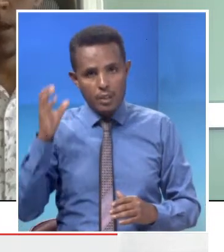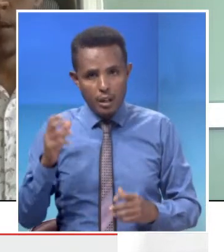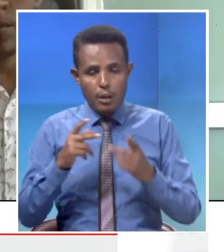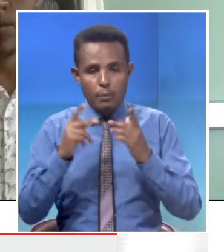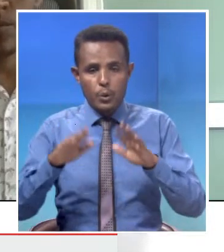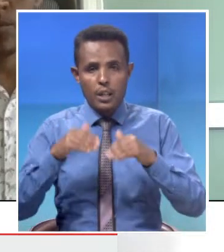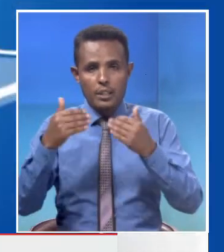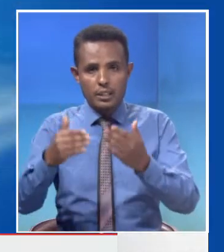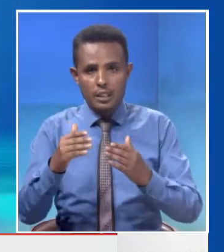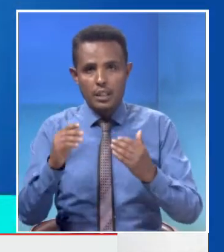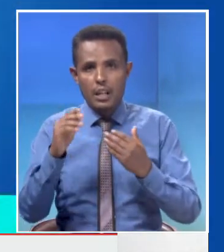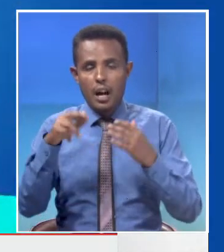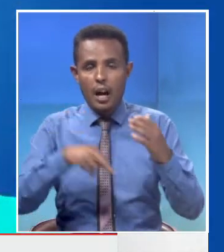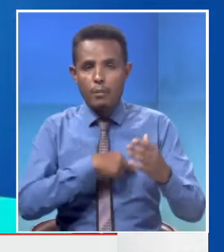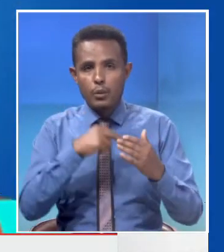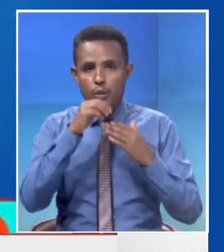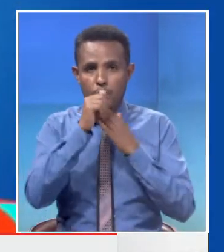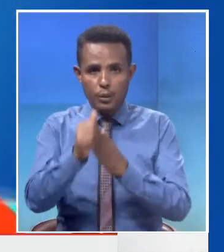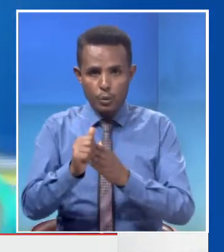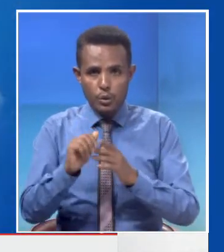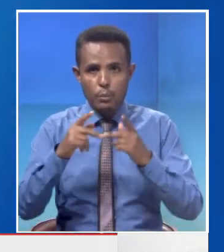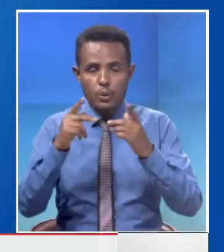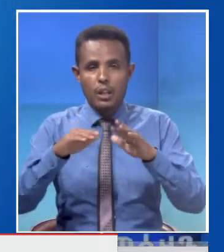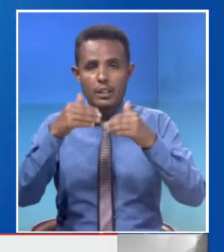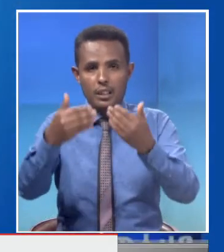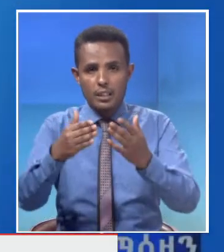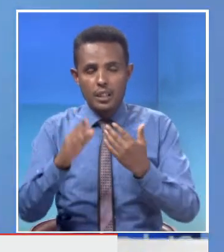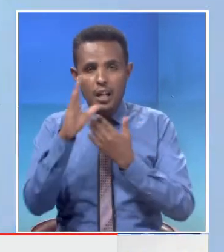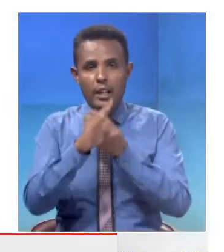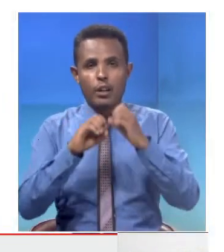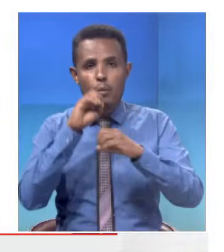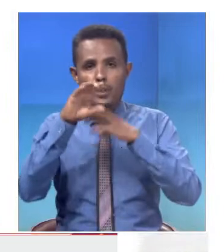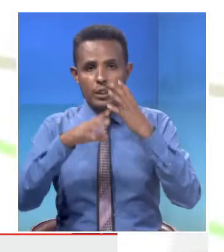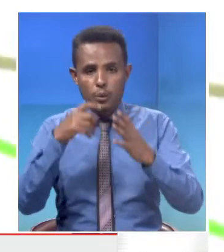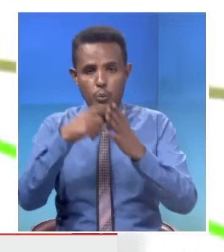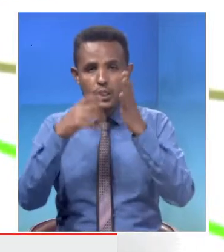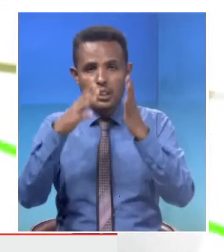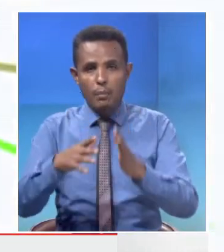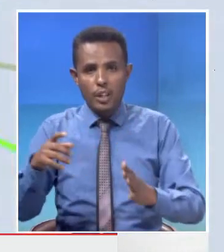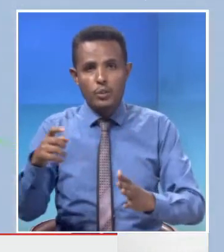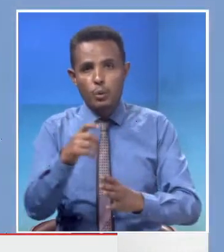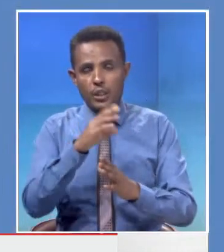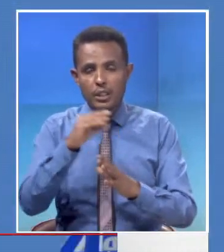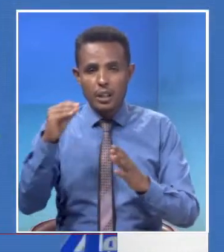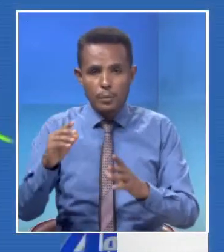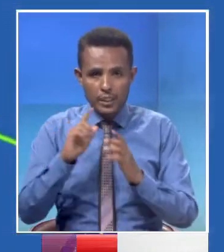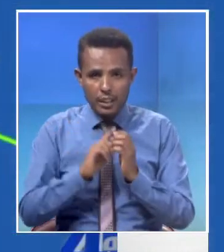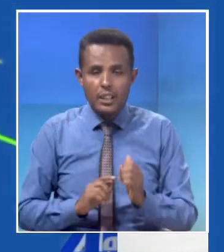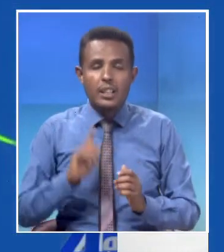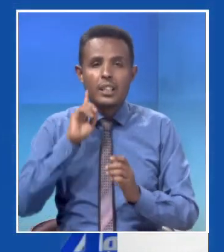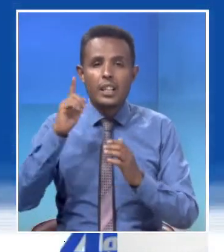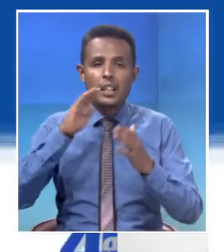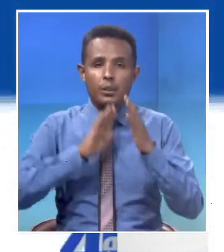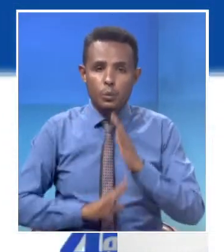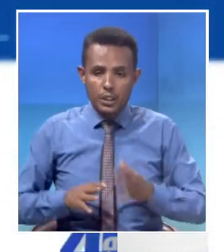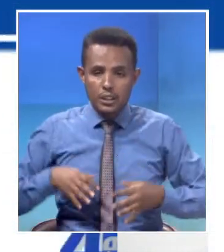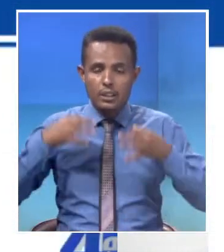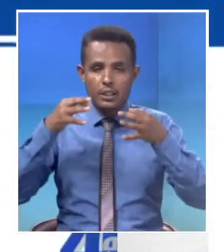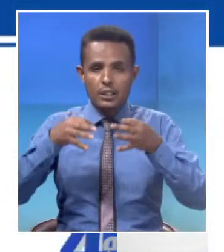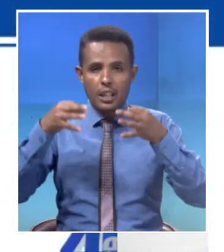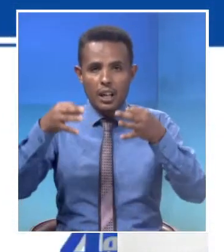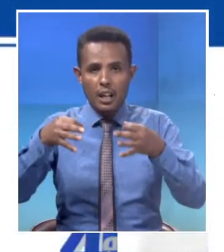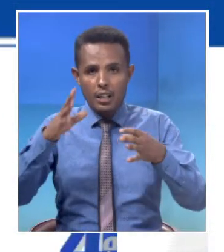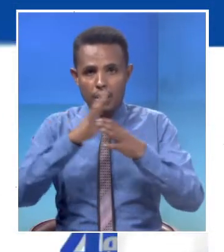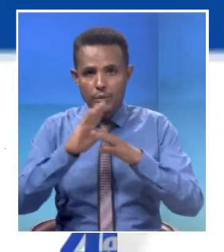ሃይማኖት መሪት ቦታ እንስታ የሀገራው የምክክር ኮሚሽኑ ውጤታማ እንዲሆንና ለነገ ትውልድ የምትተላለፍ ሰላማዊ ተረጋጋጭ ሀገር